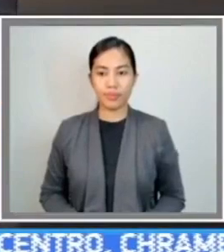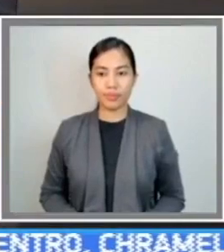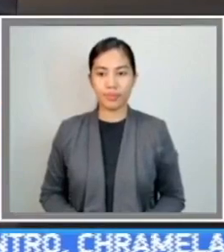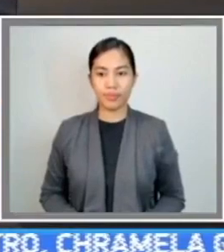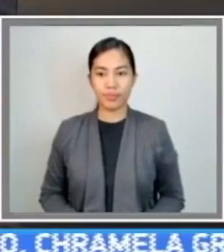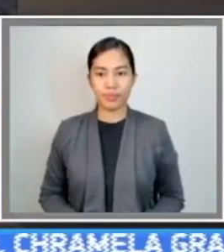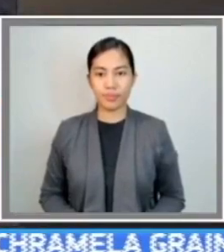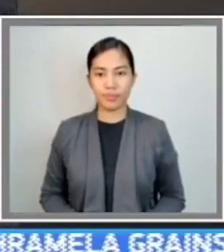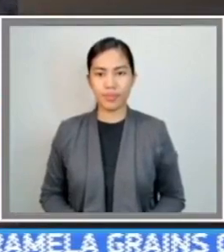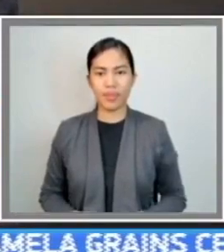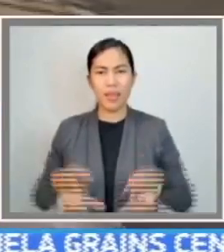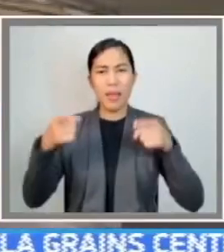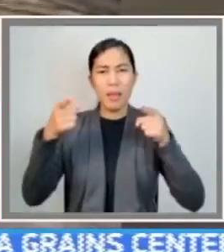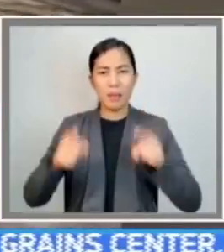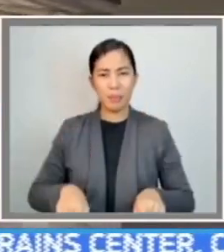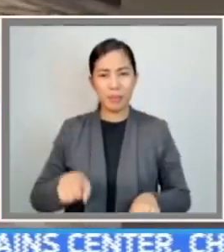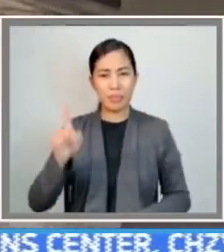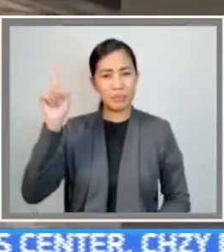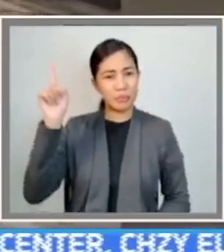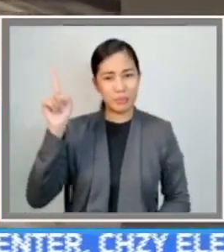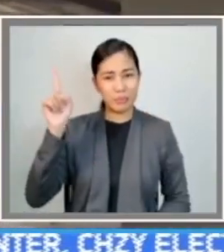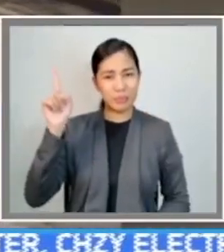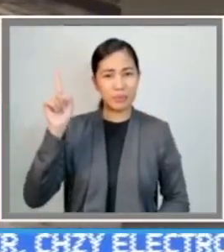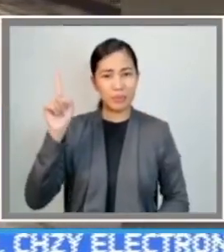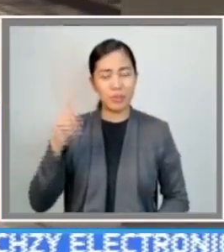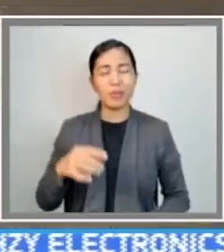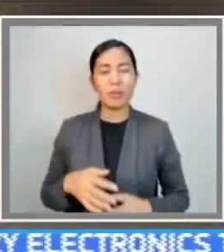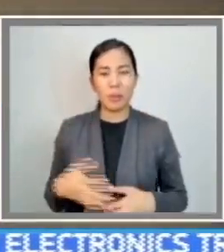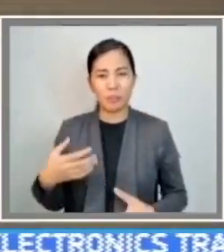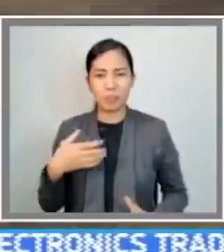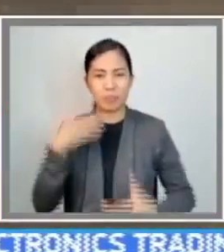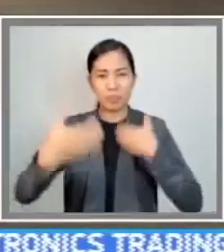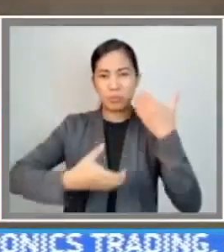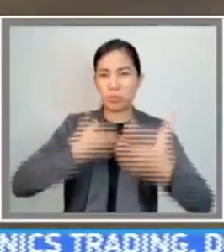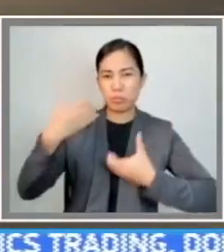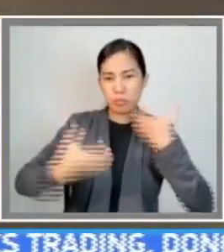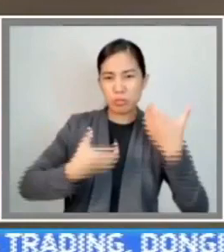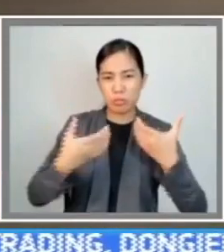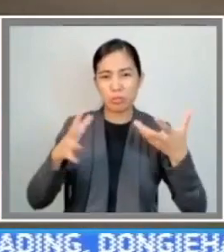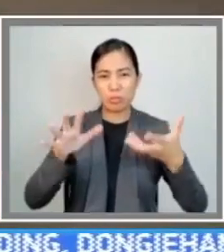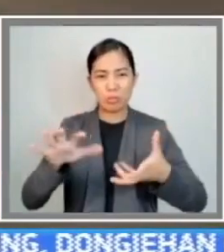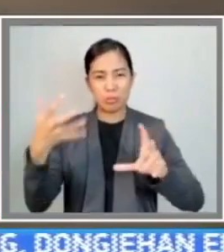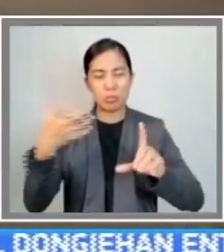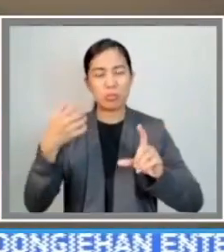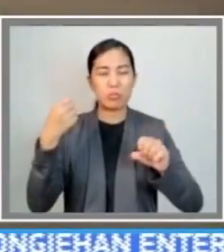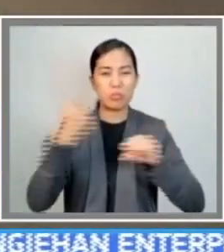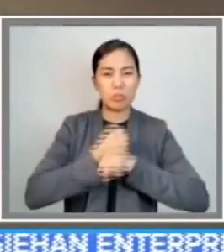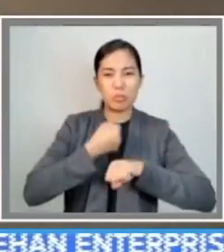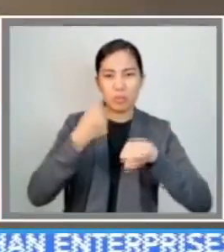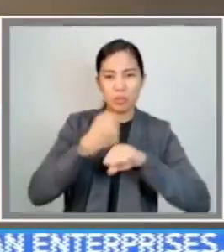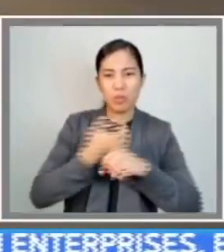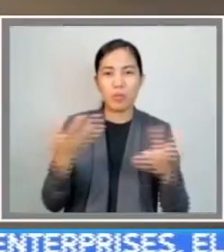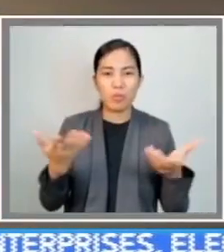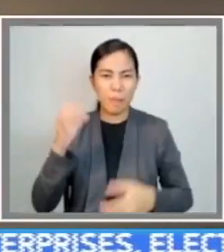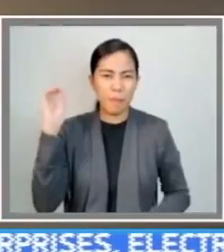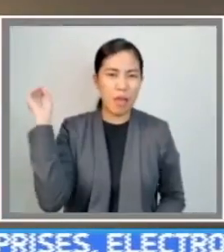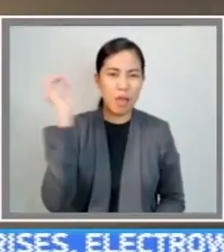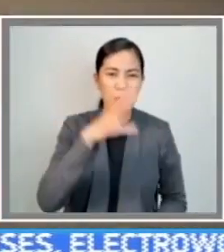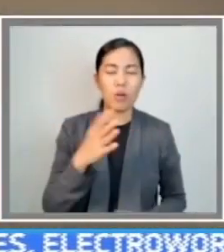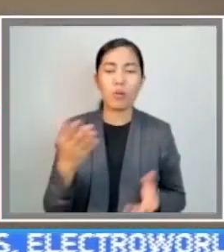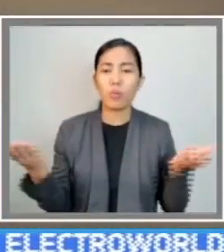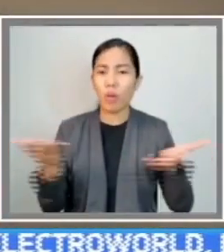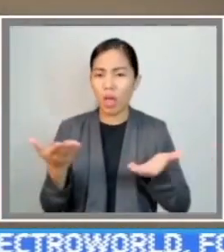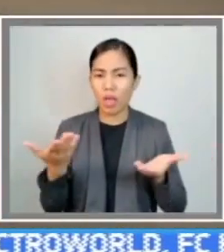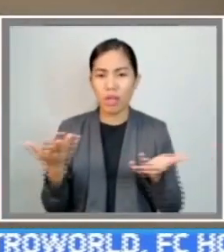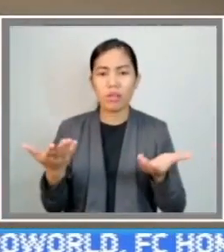Sigawan, habulan, batuhan. Yan ang nahuli kamnarambulan ng mga kabataang lalaki sa Barangay Tanza, Baybay, Iloilo City. Hindi nalalintana